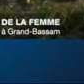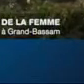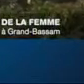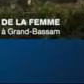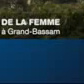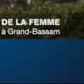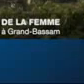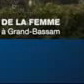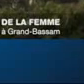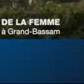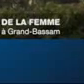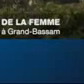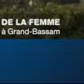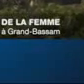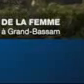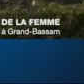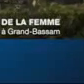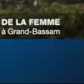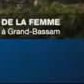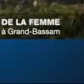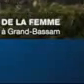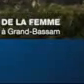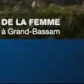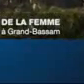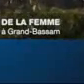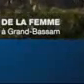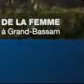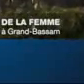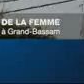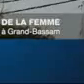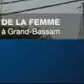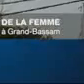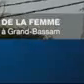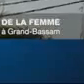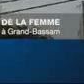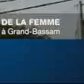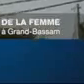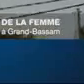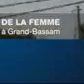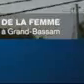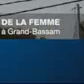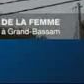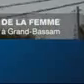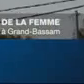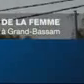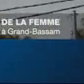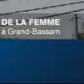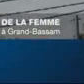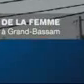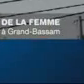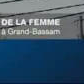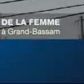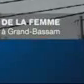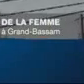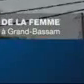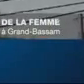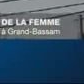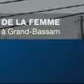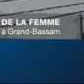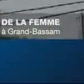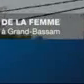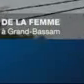quelques instants, le témoignage d'André Raji, fils d'Anne-Marie Raji, l'une des pionnières de